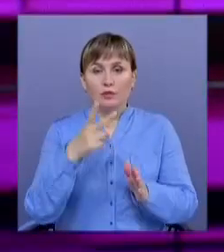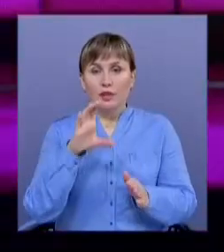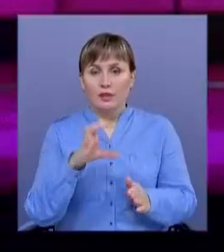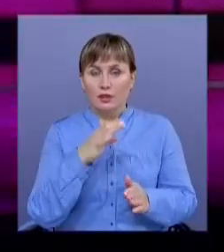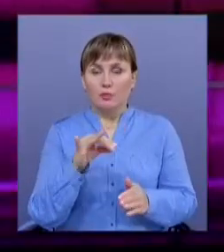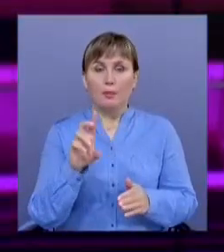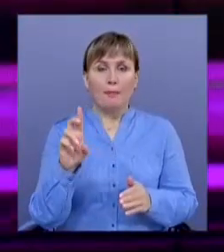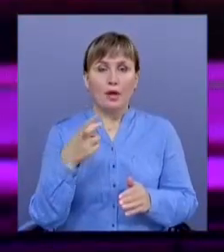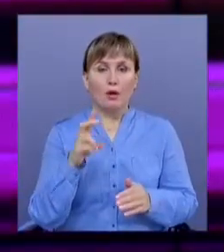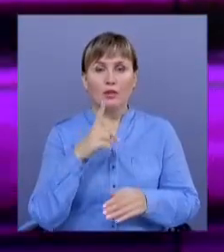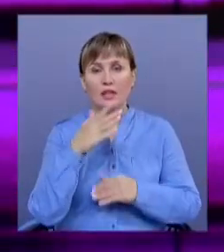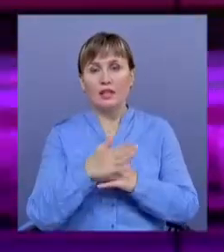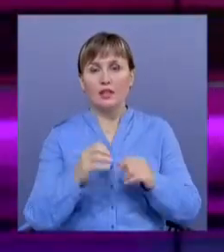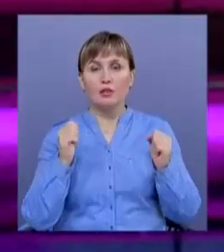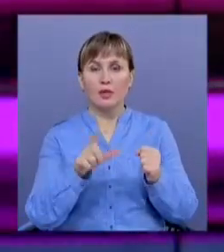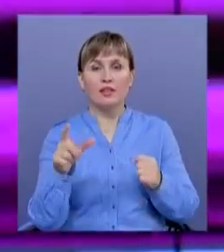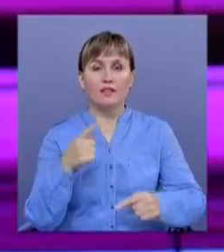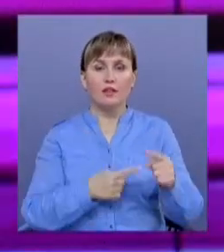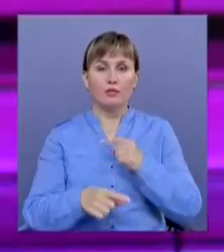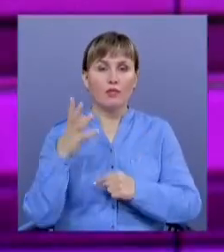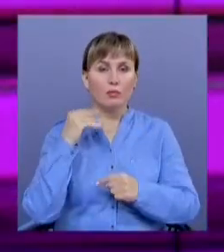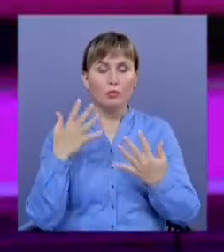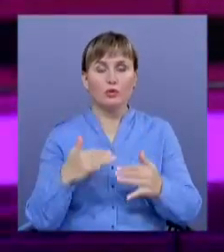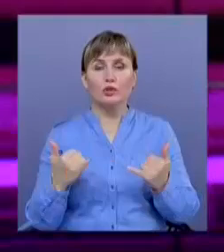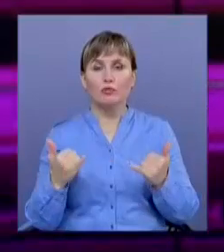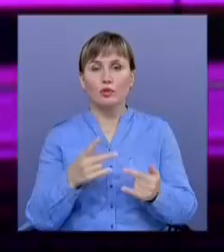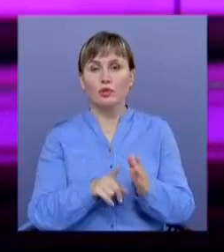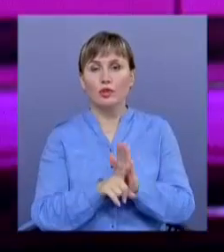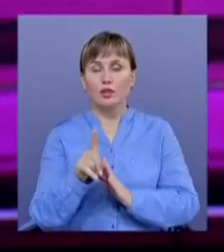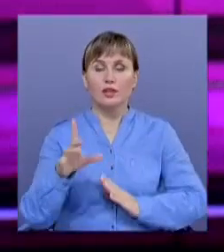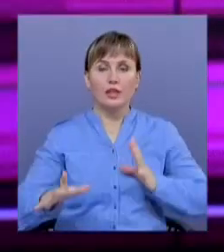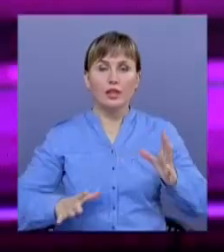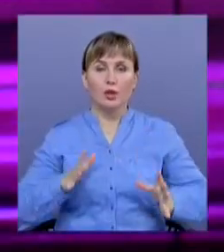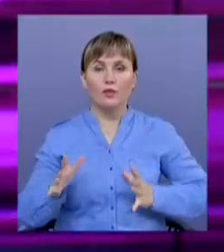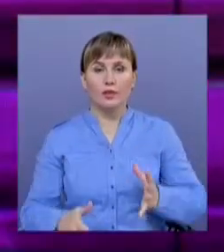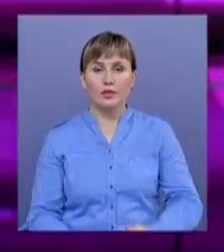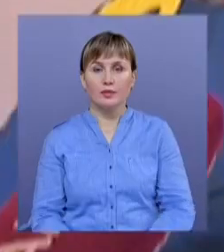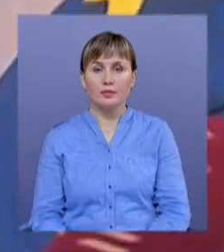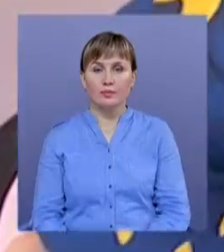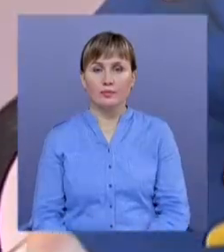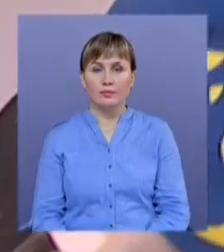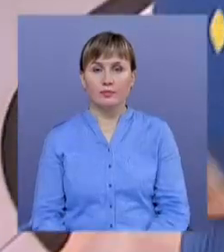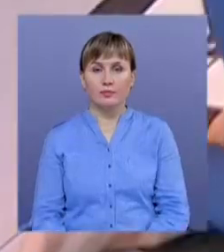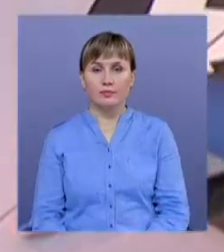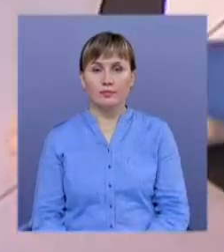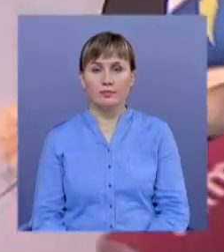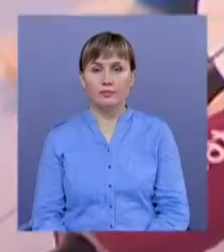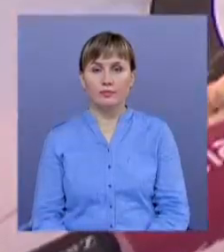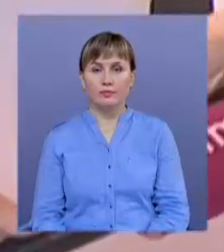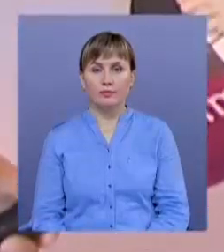и бронза. Накануне спортсмены вернулись в Алматы, а уже сегодня приступили к тренировкам. Отсюда я